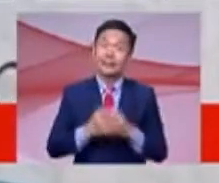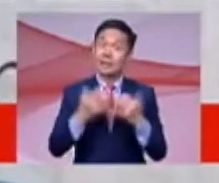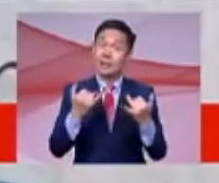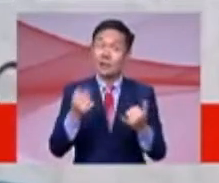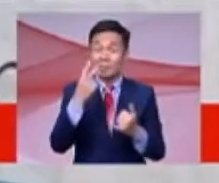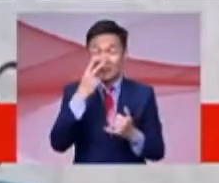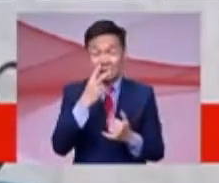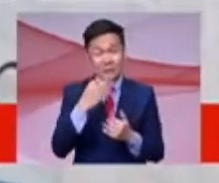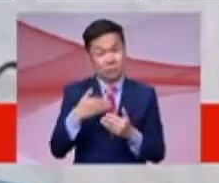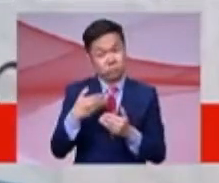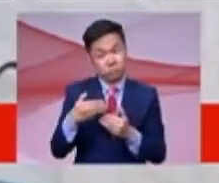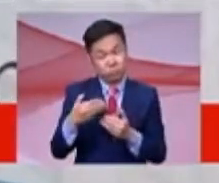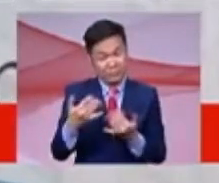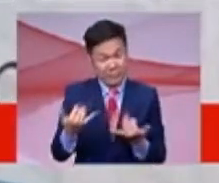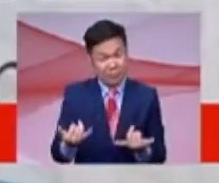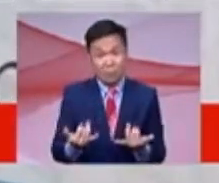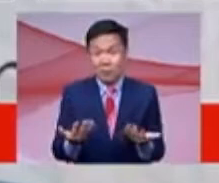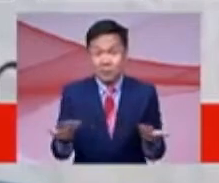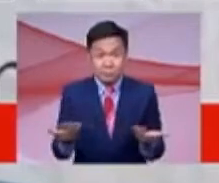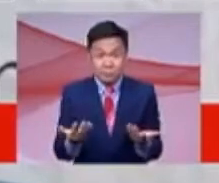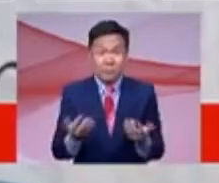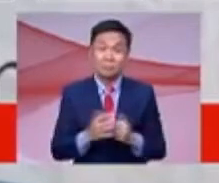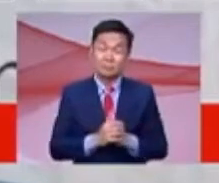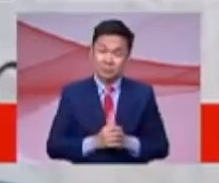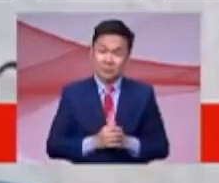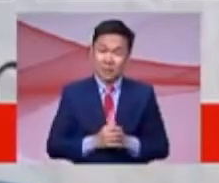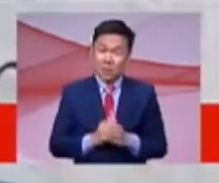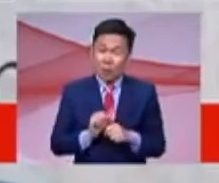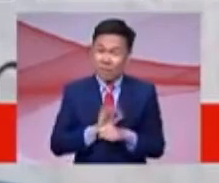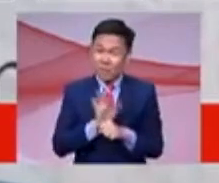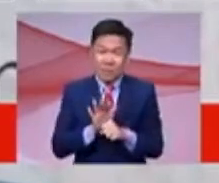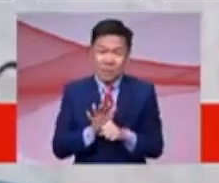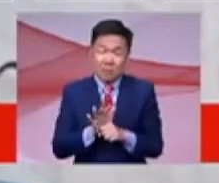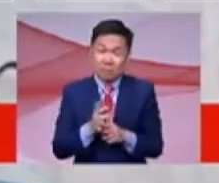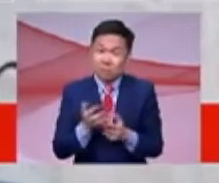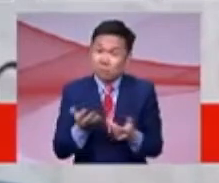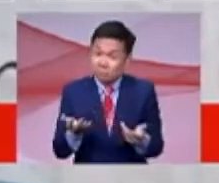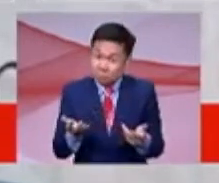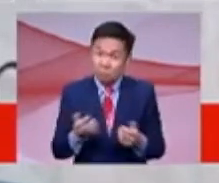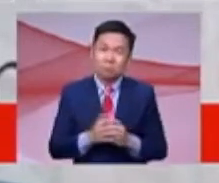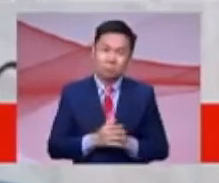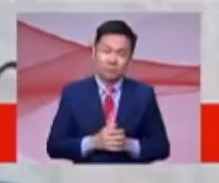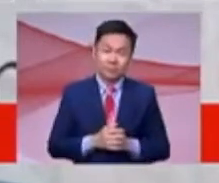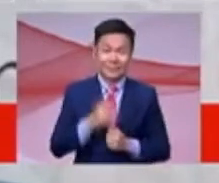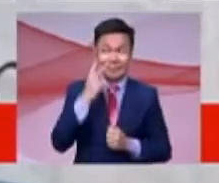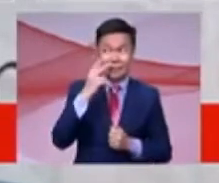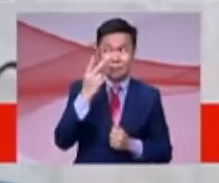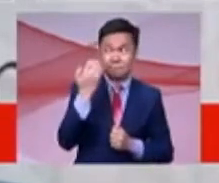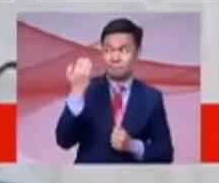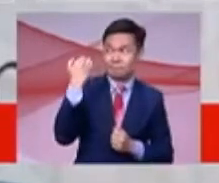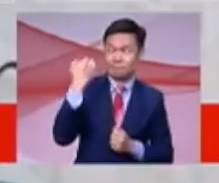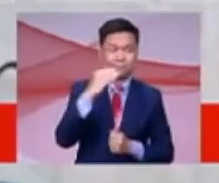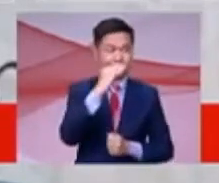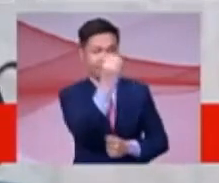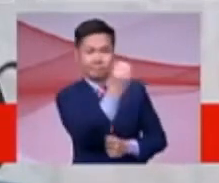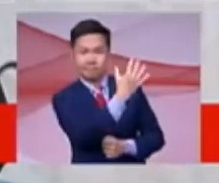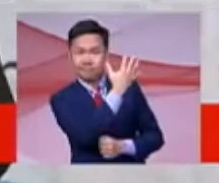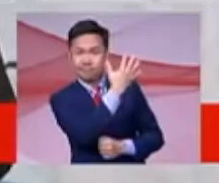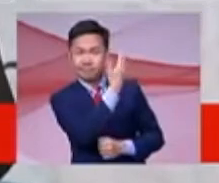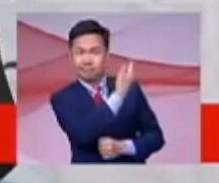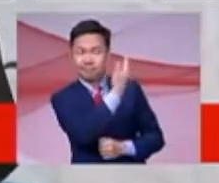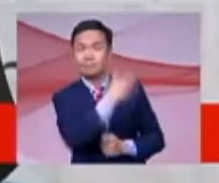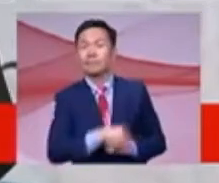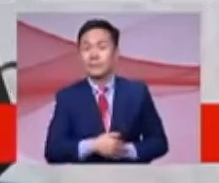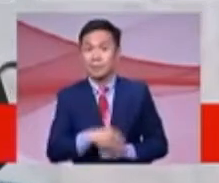keadaan dan situasi semasa penularan jangkitan COVID-19, kita merujuk kepada slide di atas. Boleh